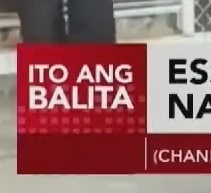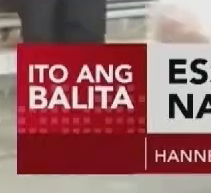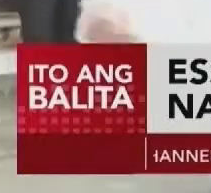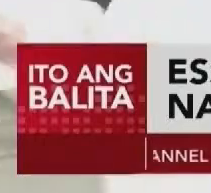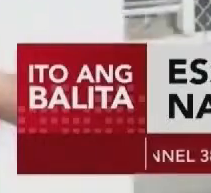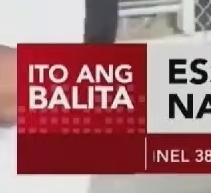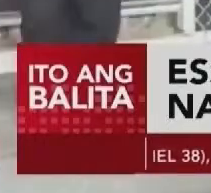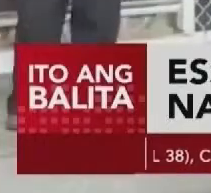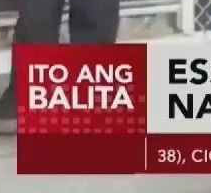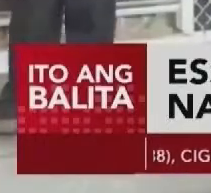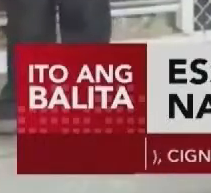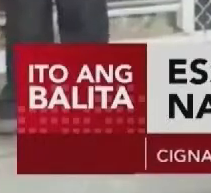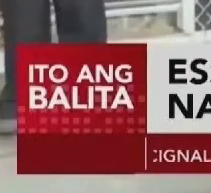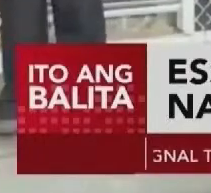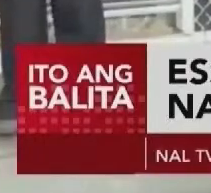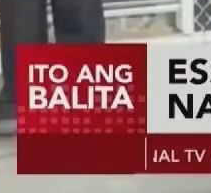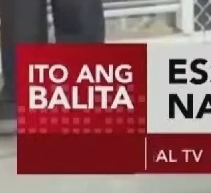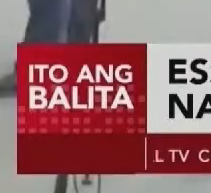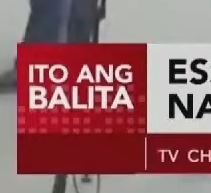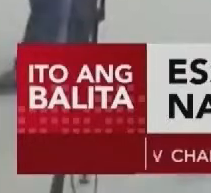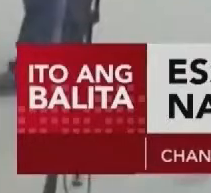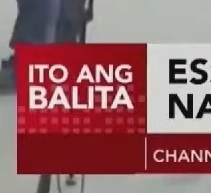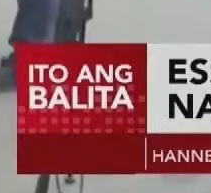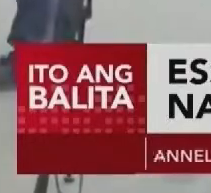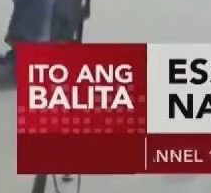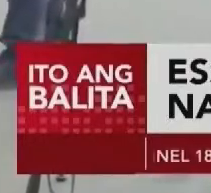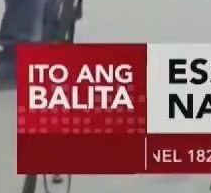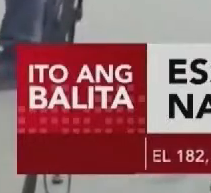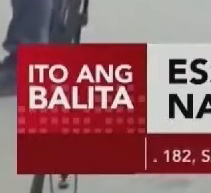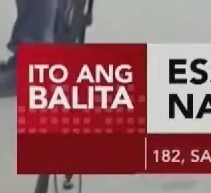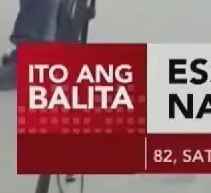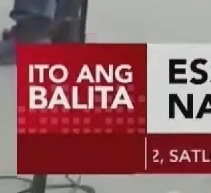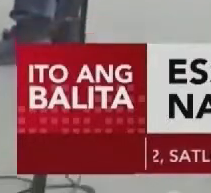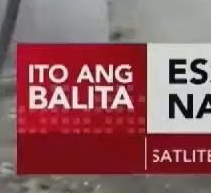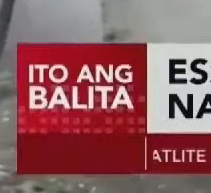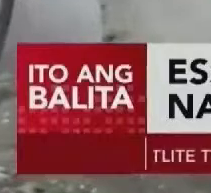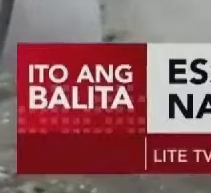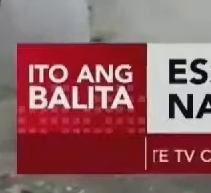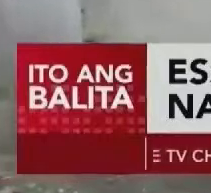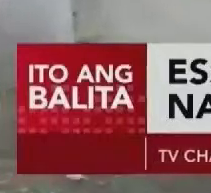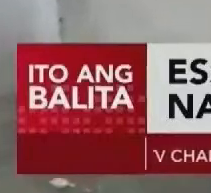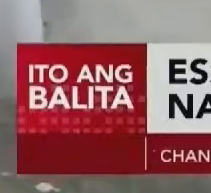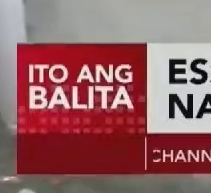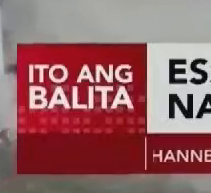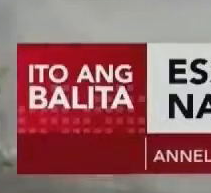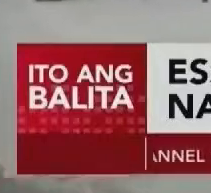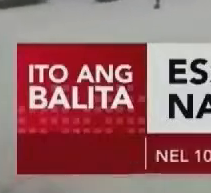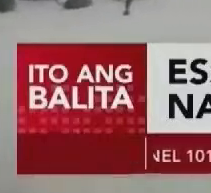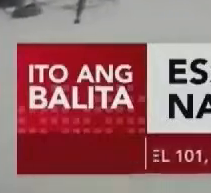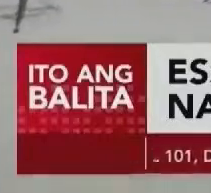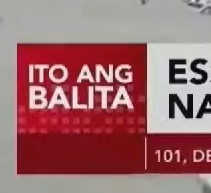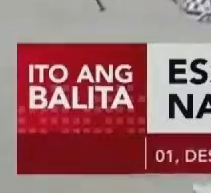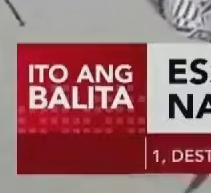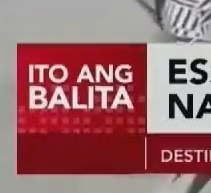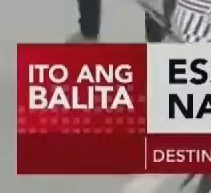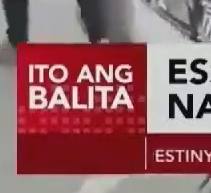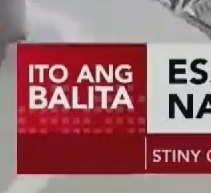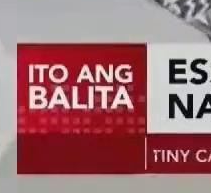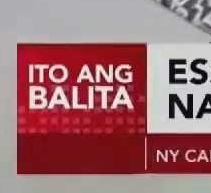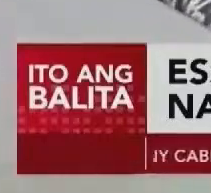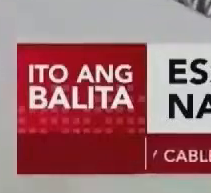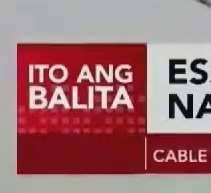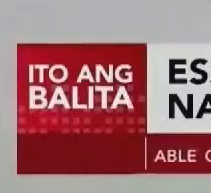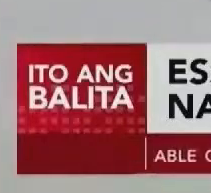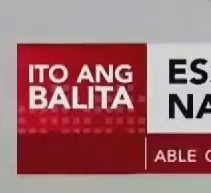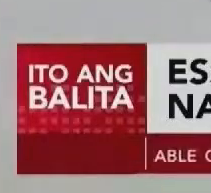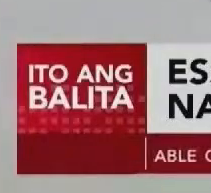City ang motorcycle rider na si Darrell. 300 pesos lang kada araw ang kita nito sa pamamasada na kulang pa sa pang-araw-araw